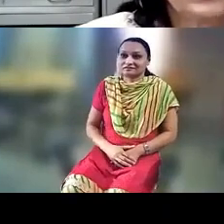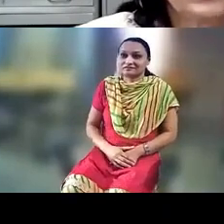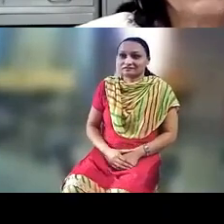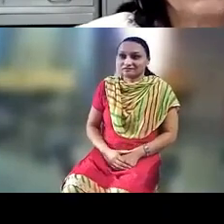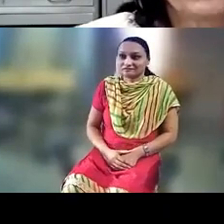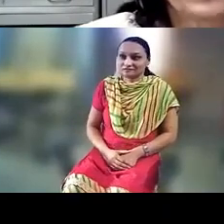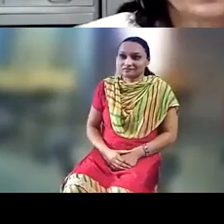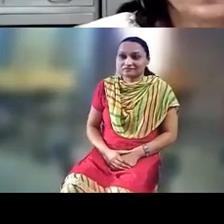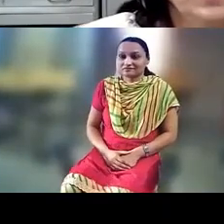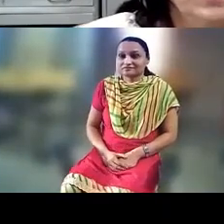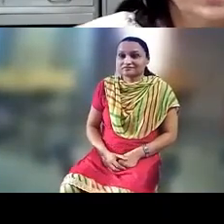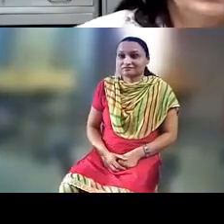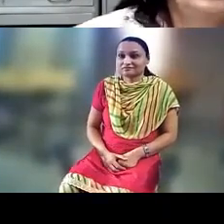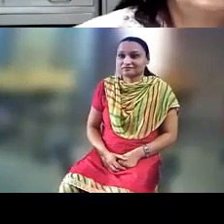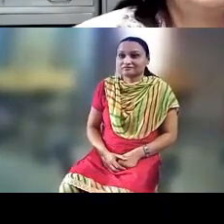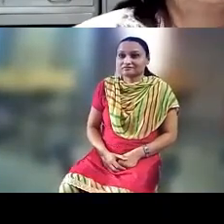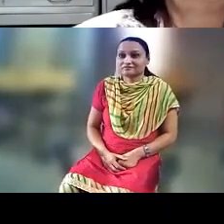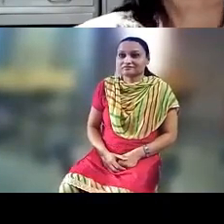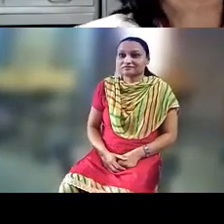सकते हैं।